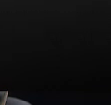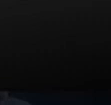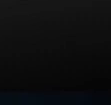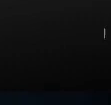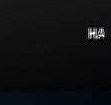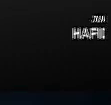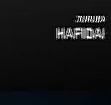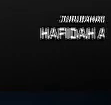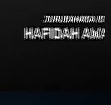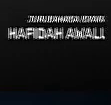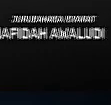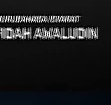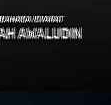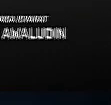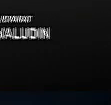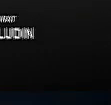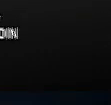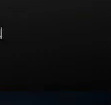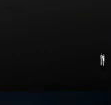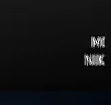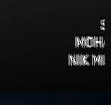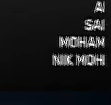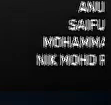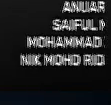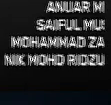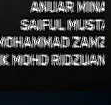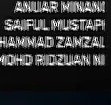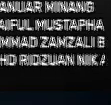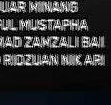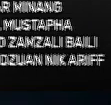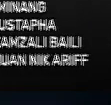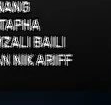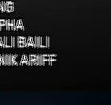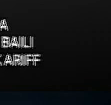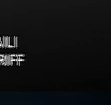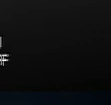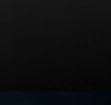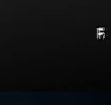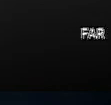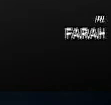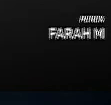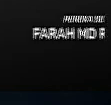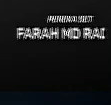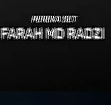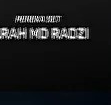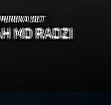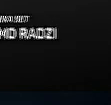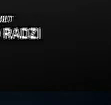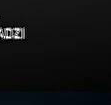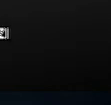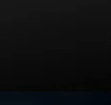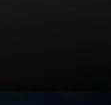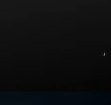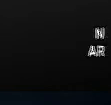minta supaya Jessie kita nih menunjukkan kebolehan dalam menyelesaikan masalah and yang pompa air keterusan terus Enda integrity